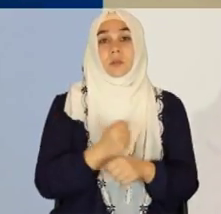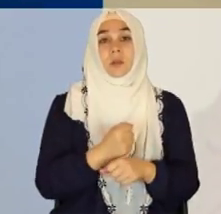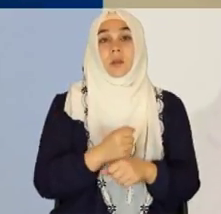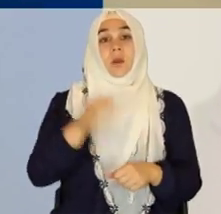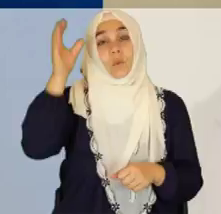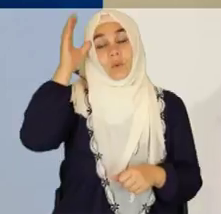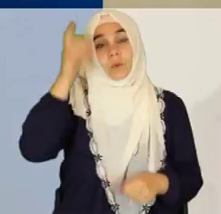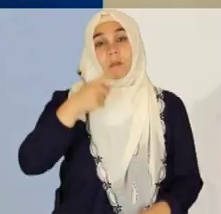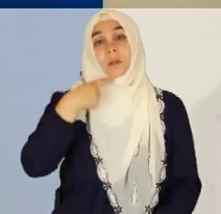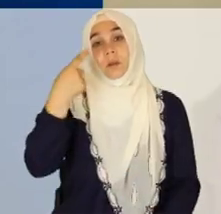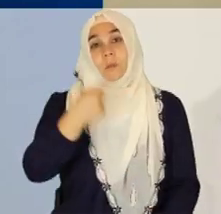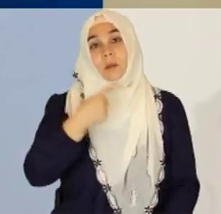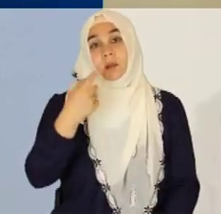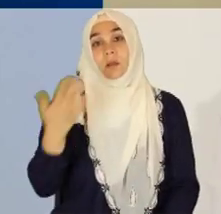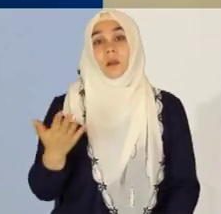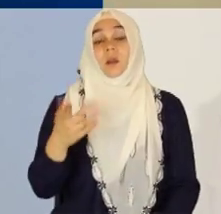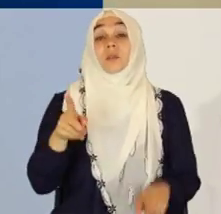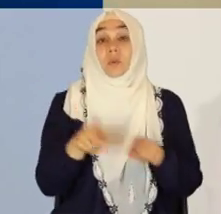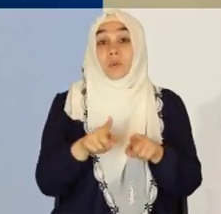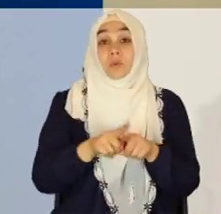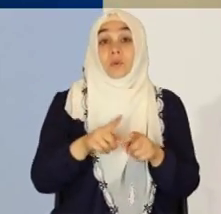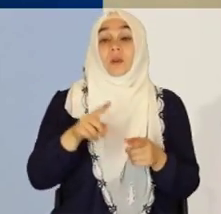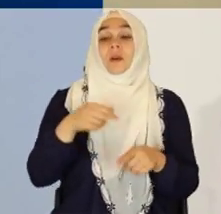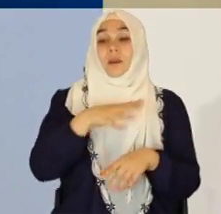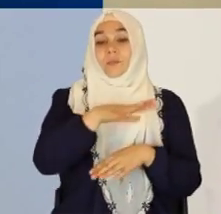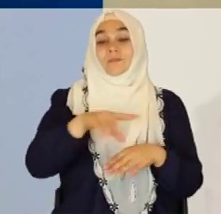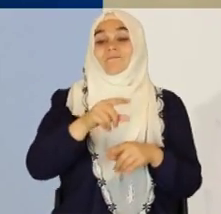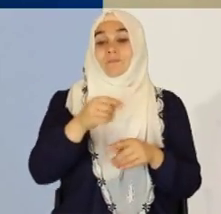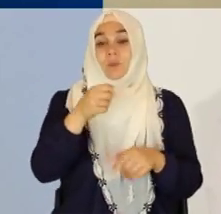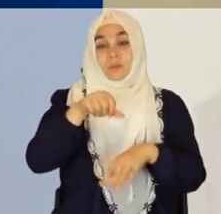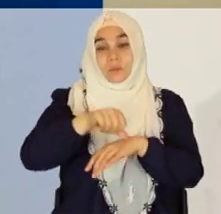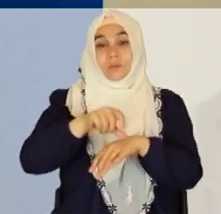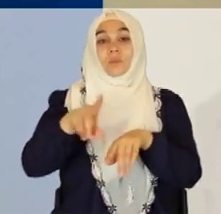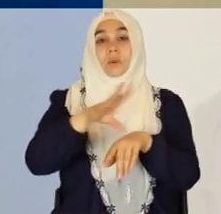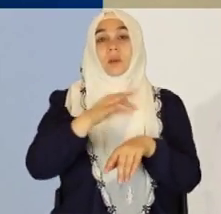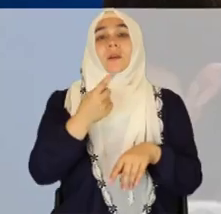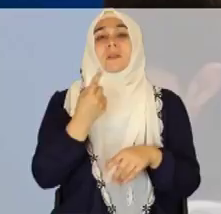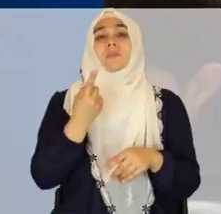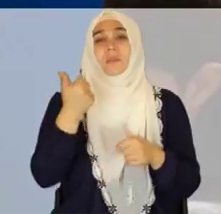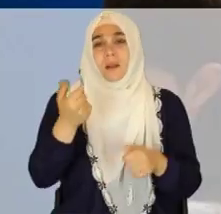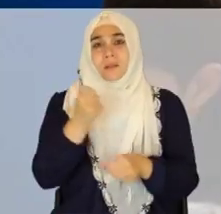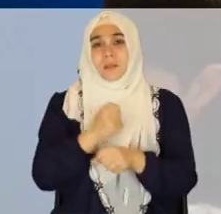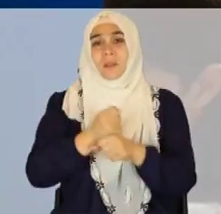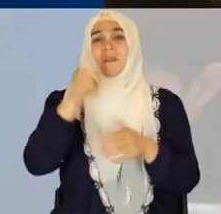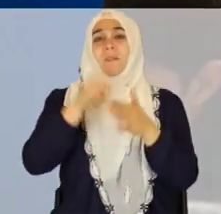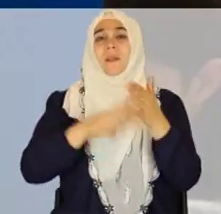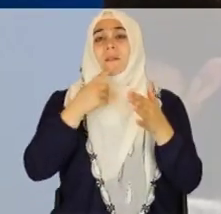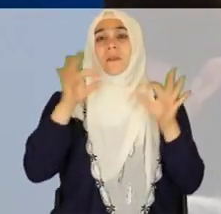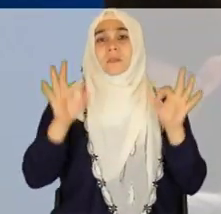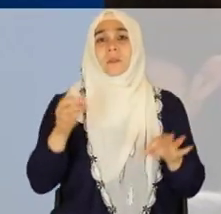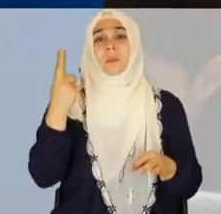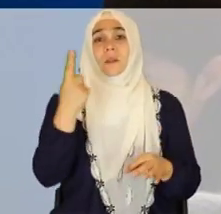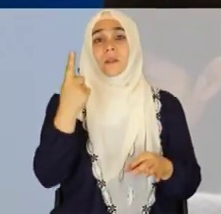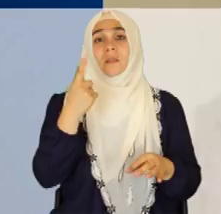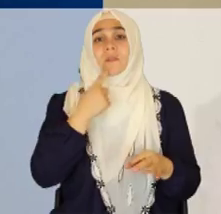Desa ulamolar aytadiki, ana shunday turgan bo'lsa, eng taqvodorini tanlab beradi. Ya'ni birinchi raqamli